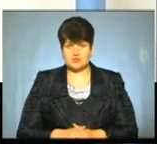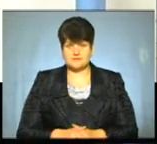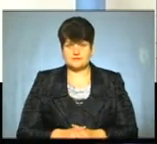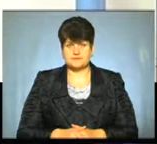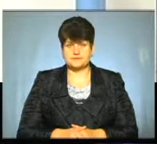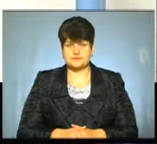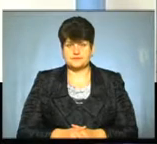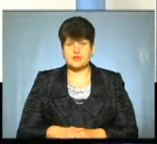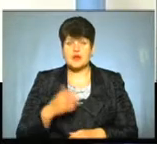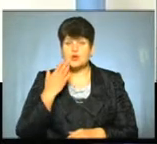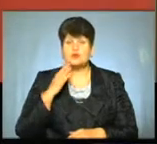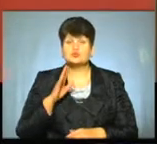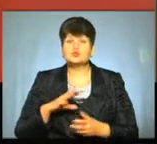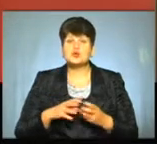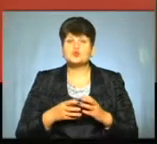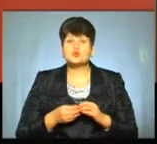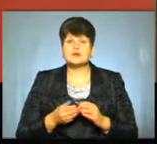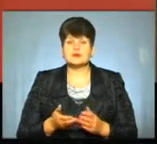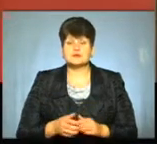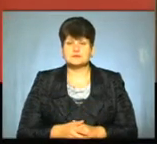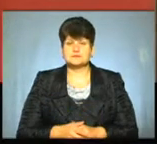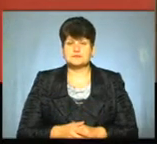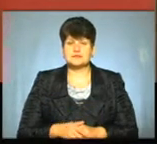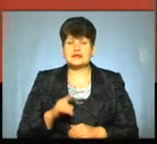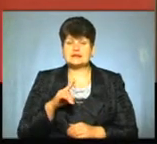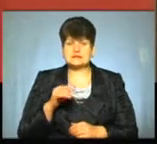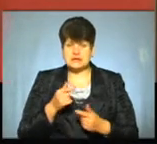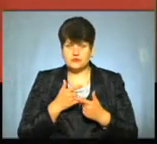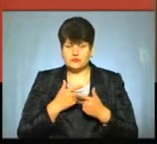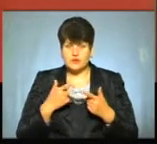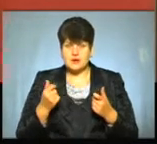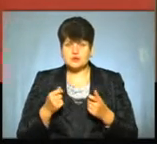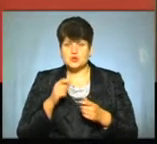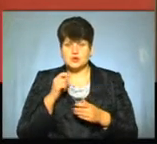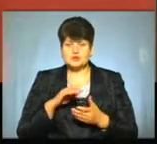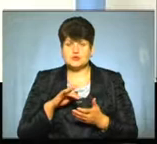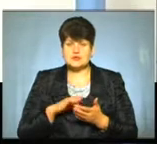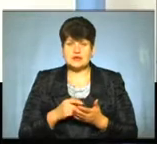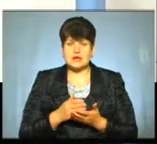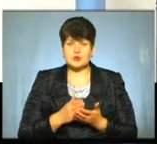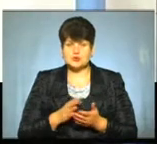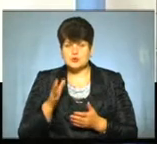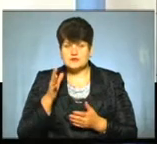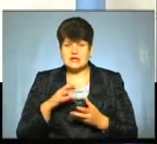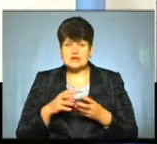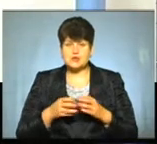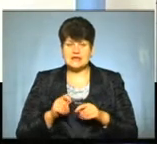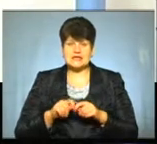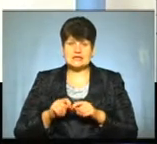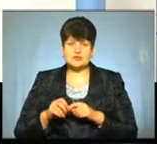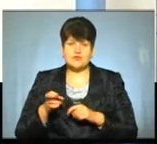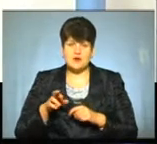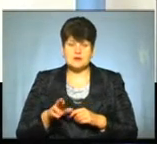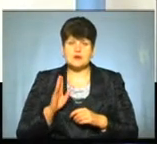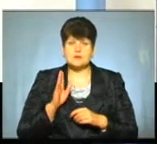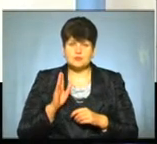встигають. Коли будуть результати тестування? За інформацією Українського центру оцінювання якості освіти, результати